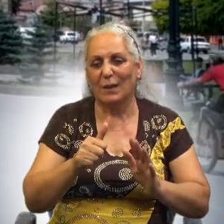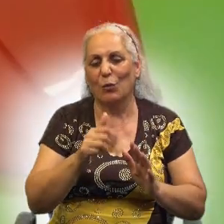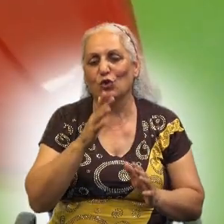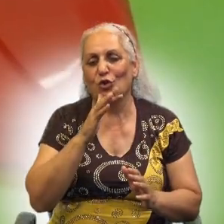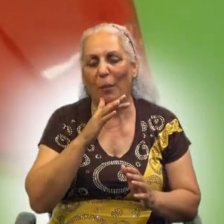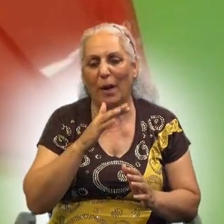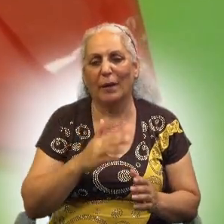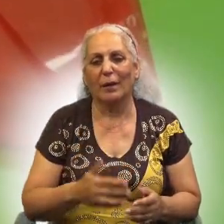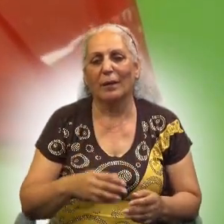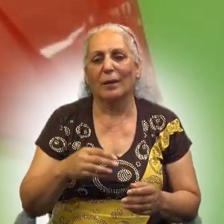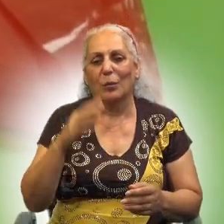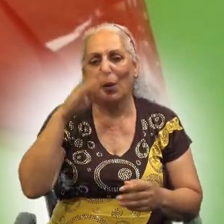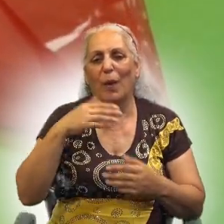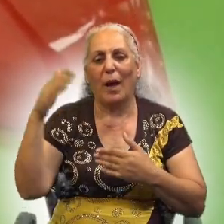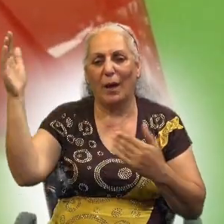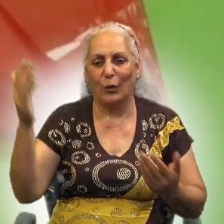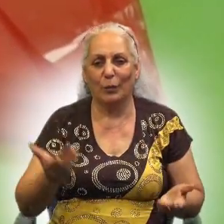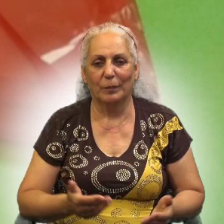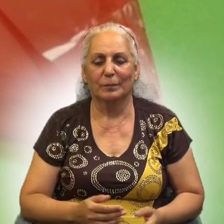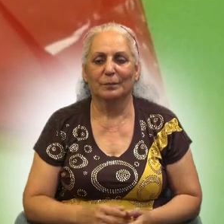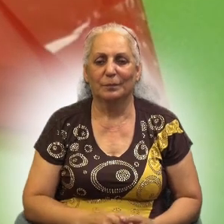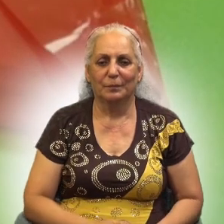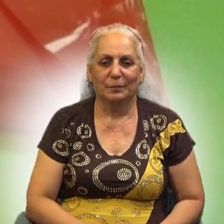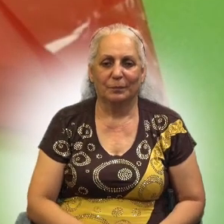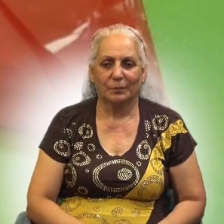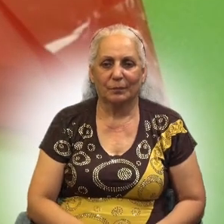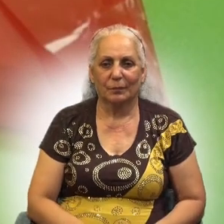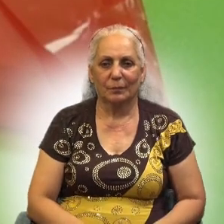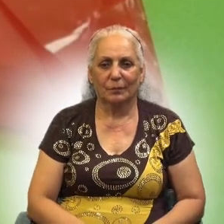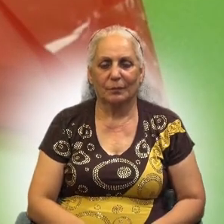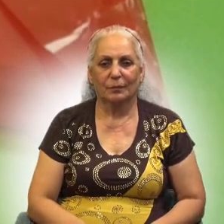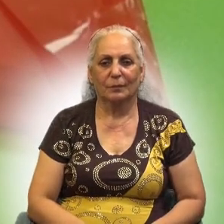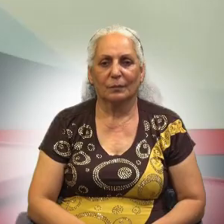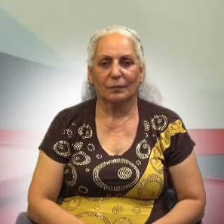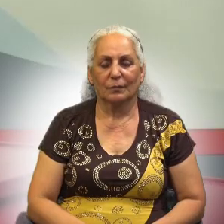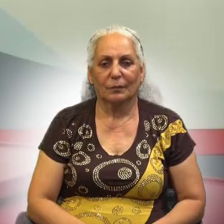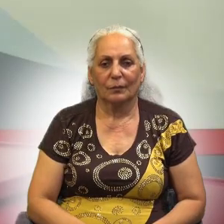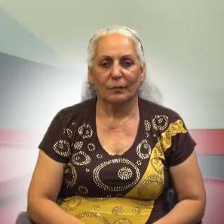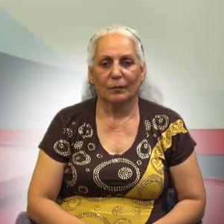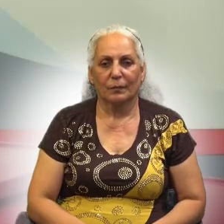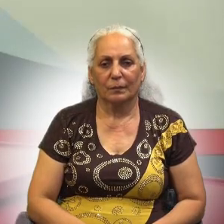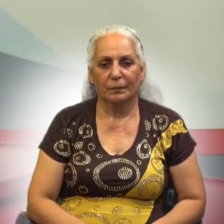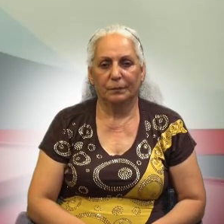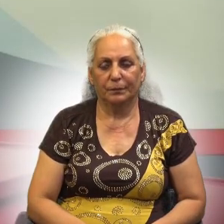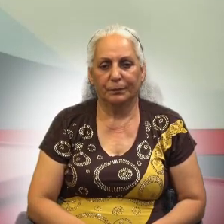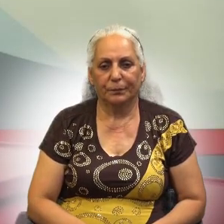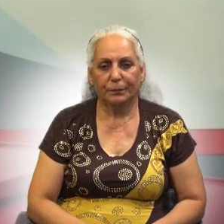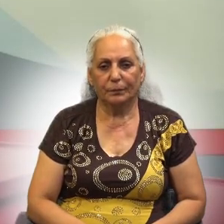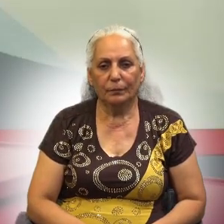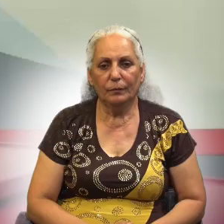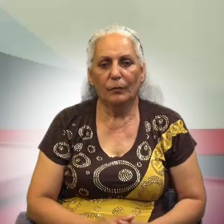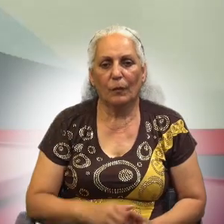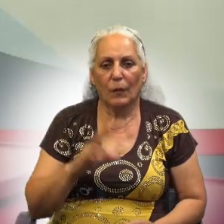ամսականում։ Անահիտ Կարապետյան, Մոլորակ, Գեղարքունիքի մարզ, Գյուղ, Լիճք։ Թողարկման այս հատվածում նոր